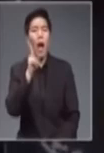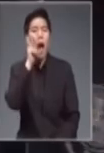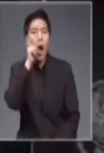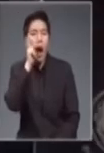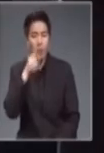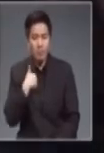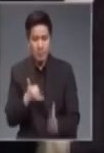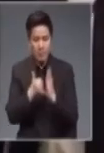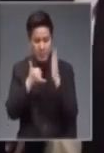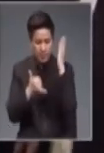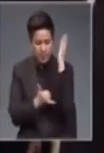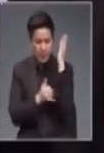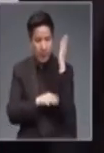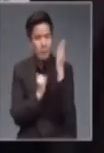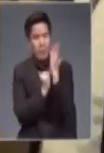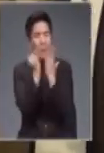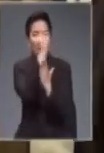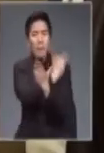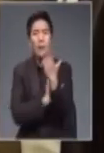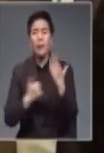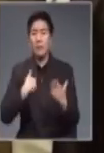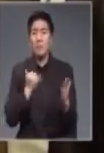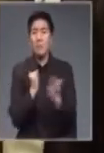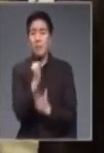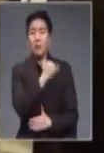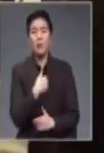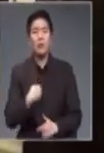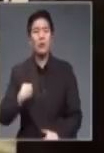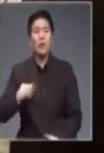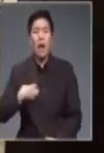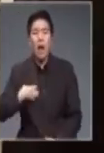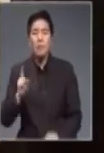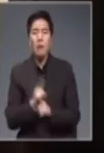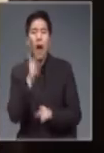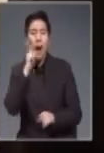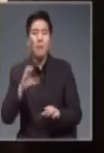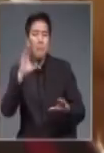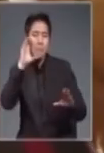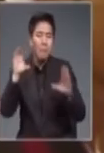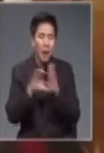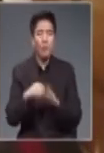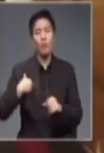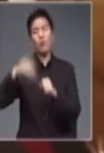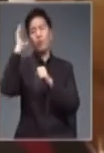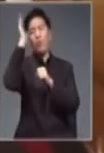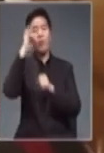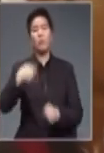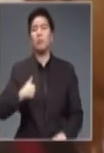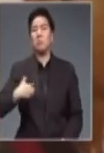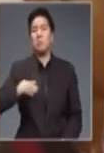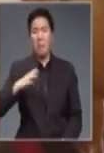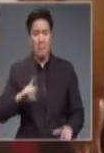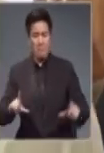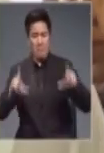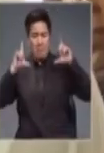สอนที่พ่อนำพาจากฟ้าลงมาสู่ดินลูกขอน้อมนำทำ